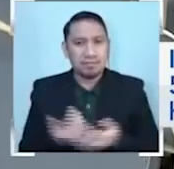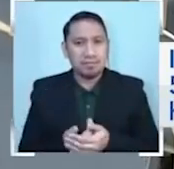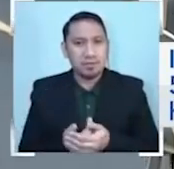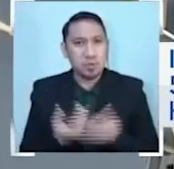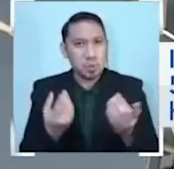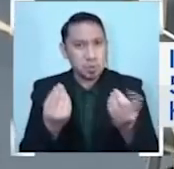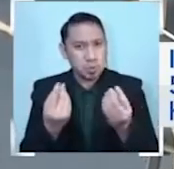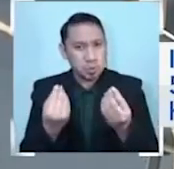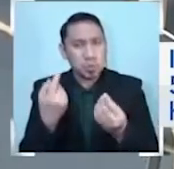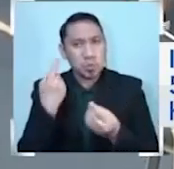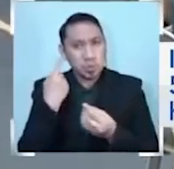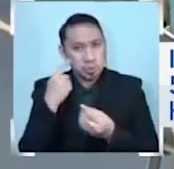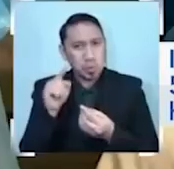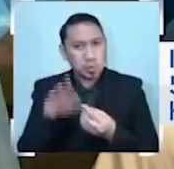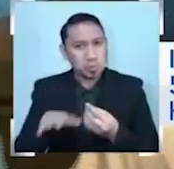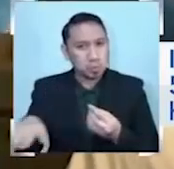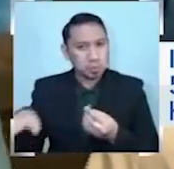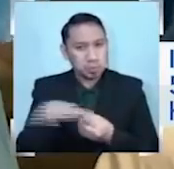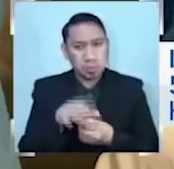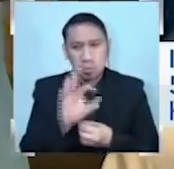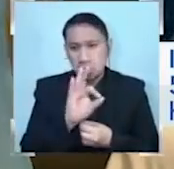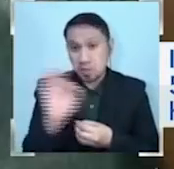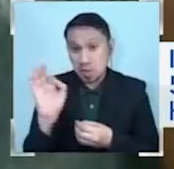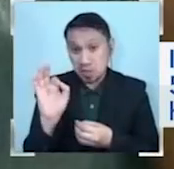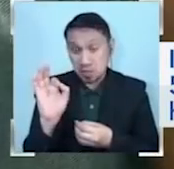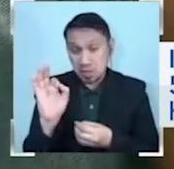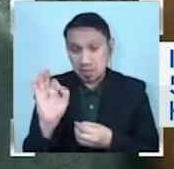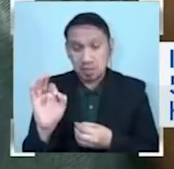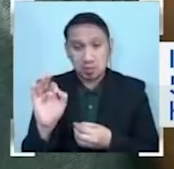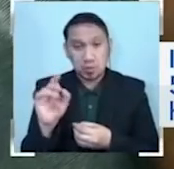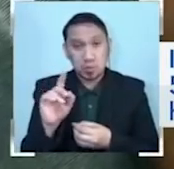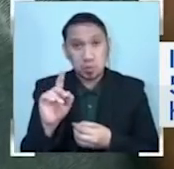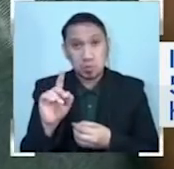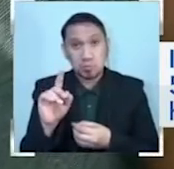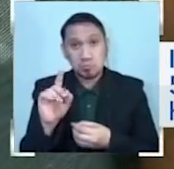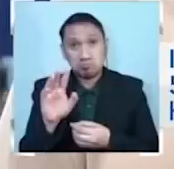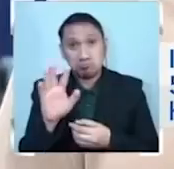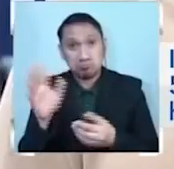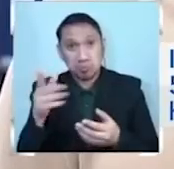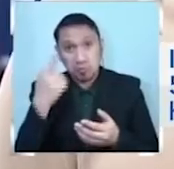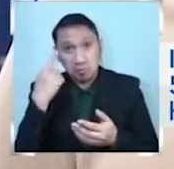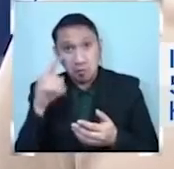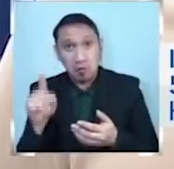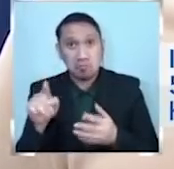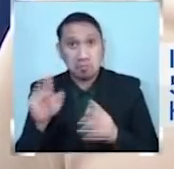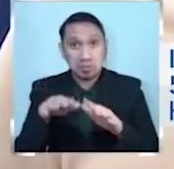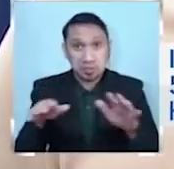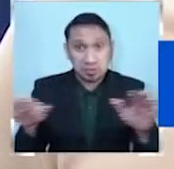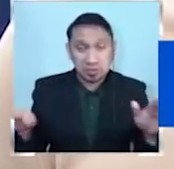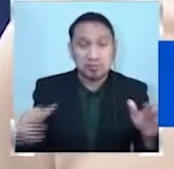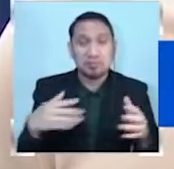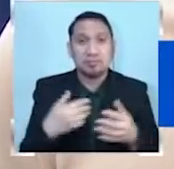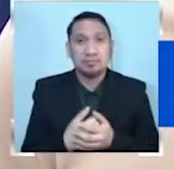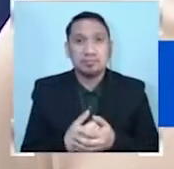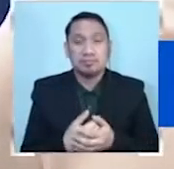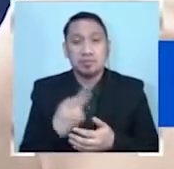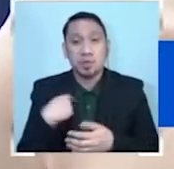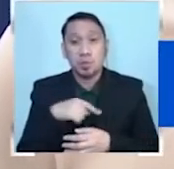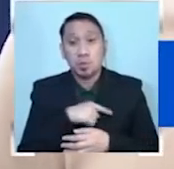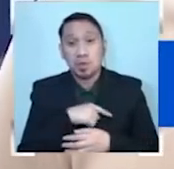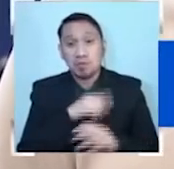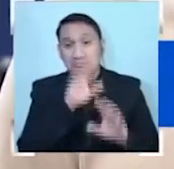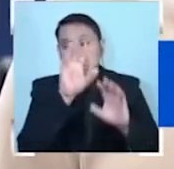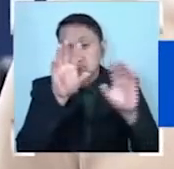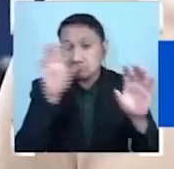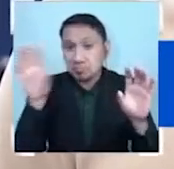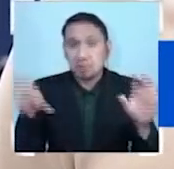para sa 900 to 1,000 kids per day na target nilang babakunahan. Naglalagay na rin po kami ng mga laruan